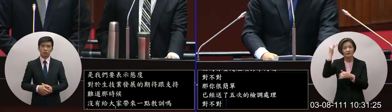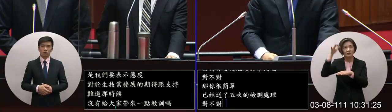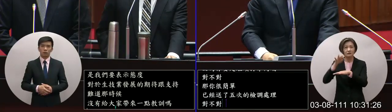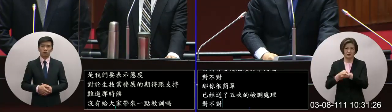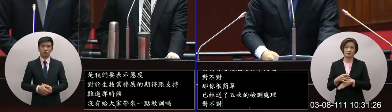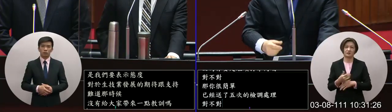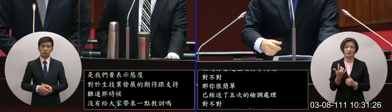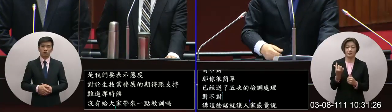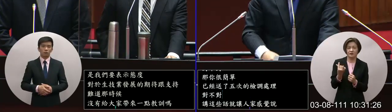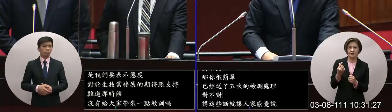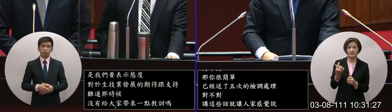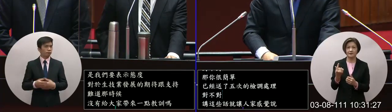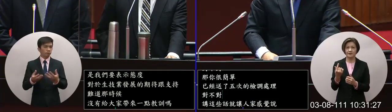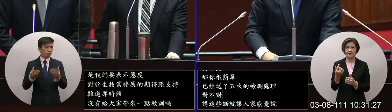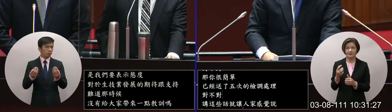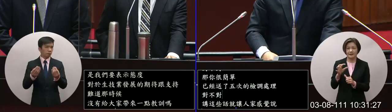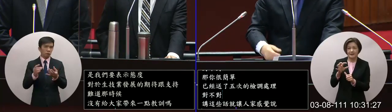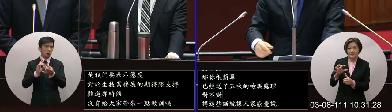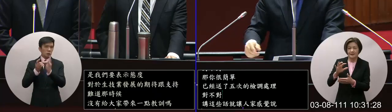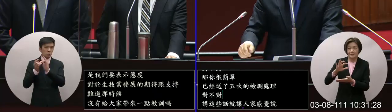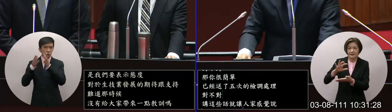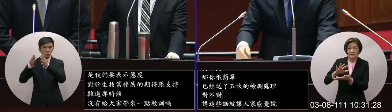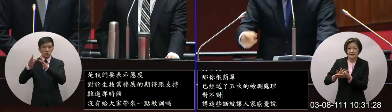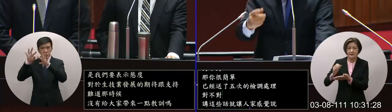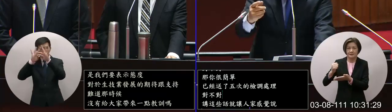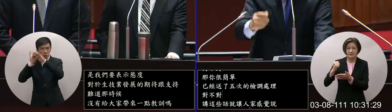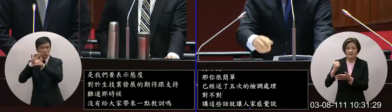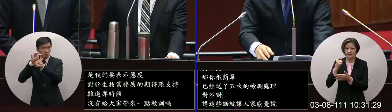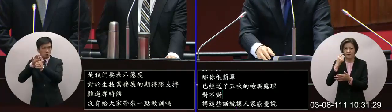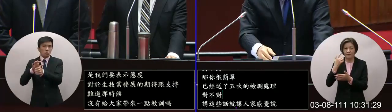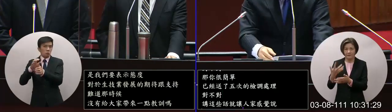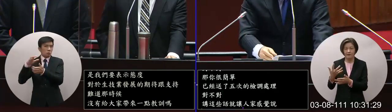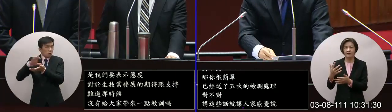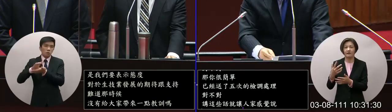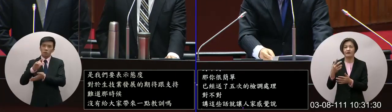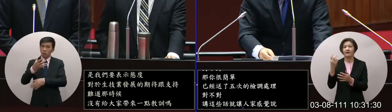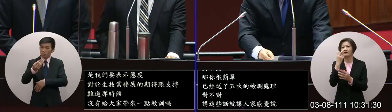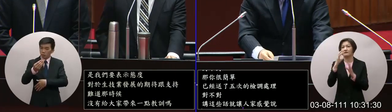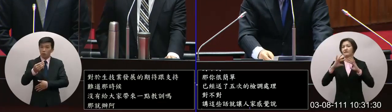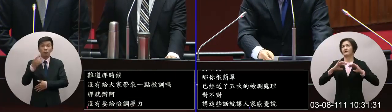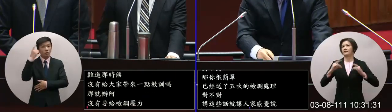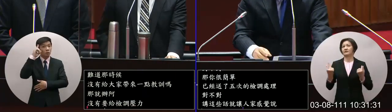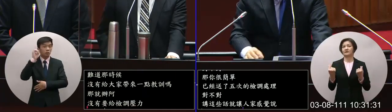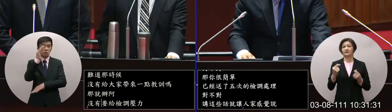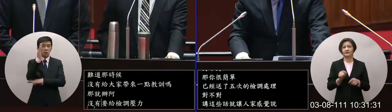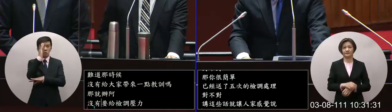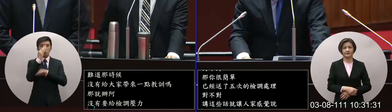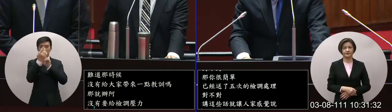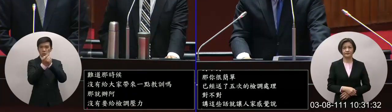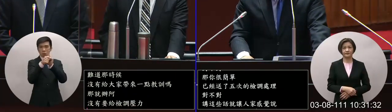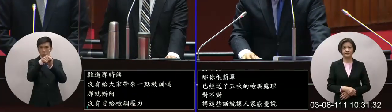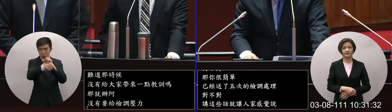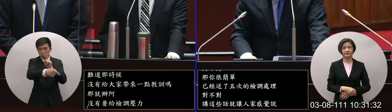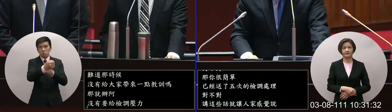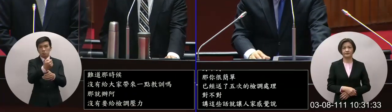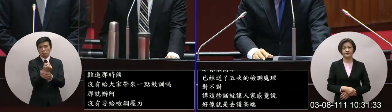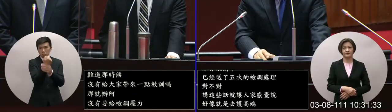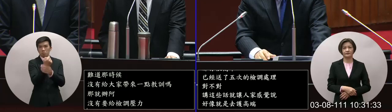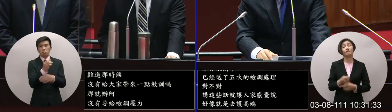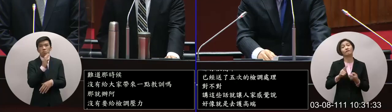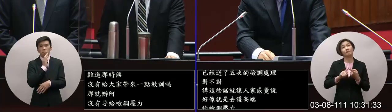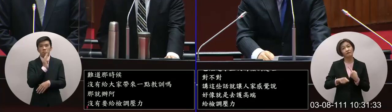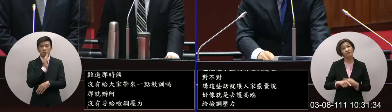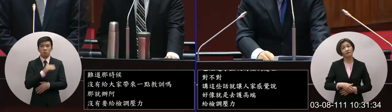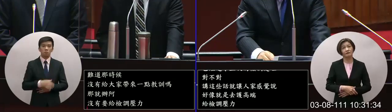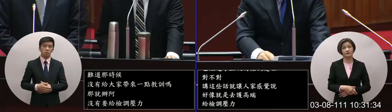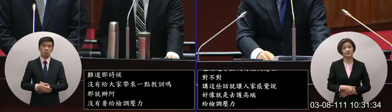力。所以说 没有要给减掉压力，完全是表示政府对于生技产业支持的一个态度， 对不对？